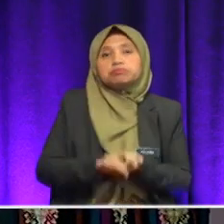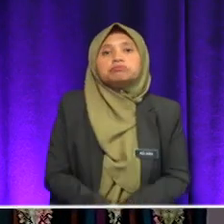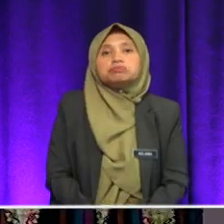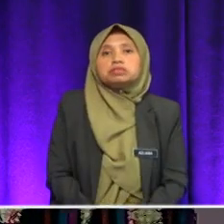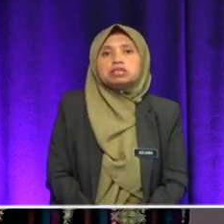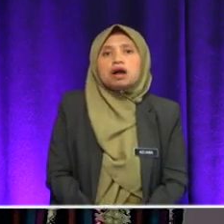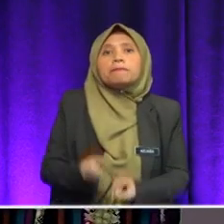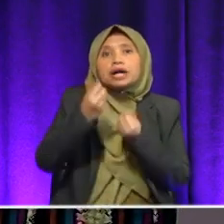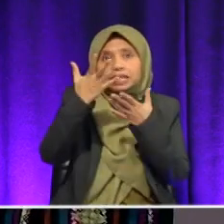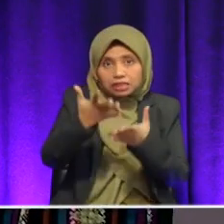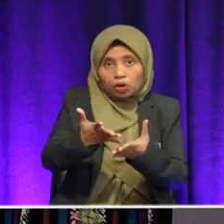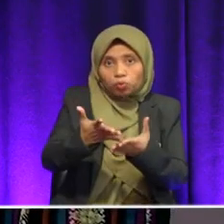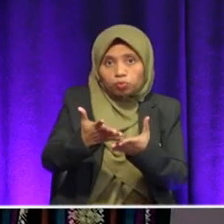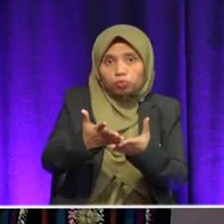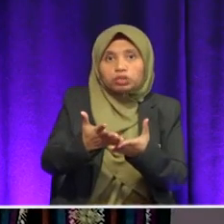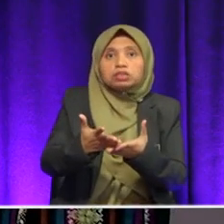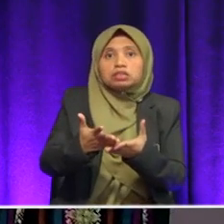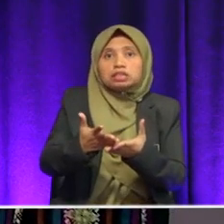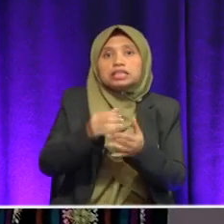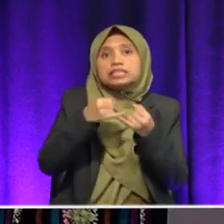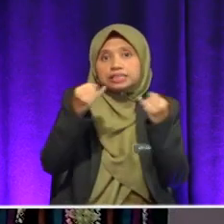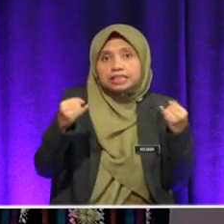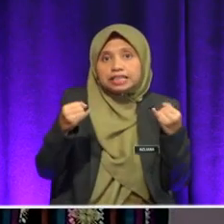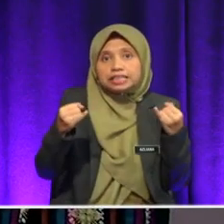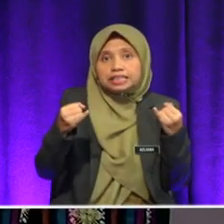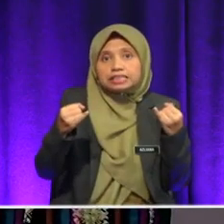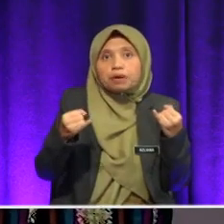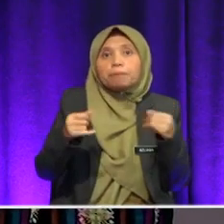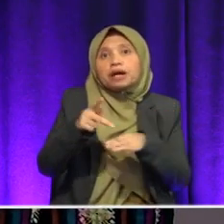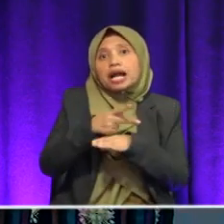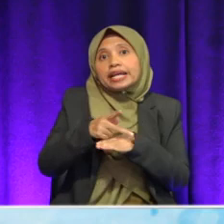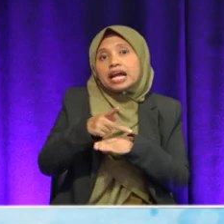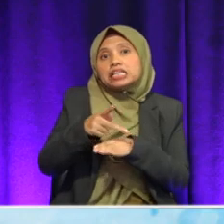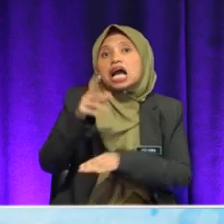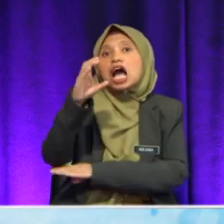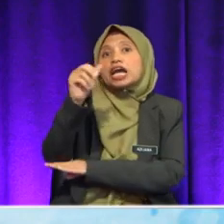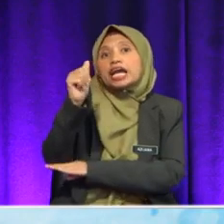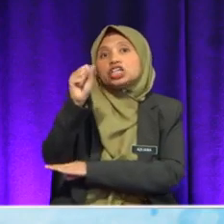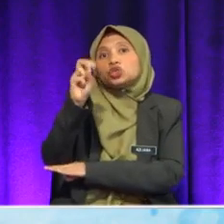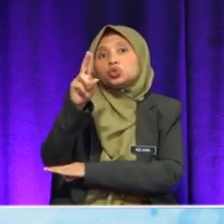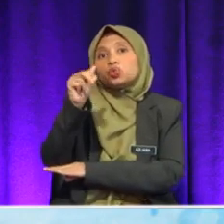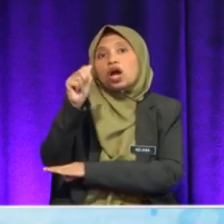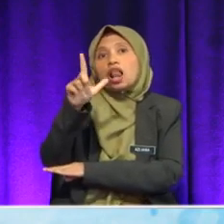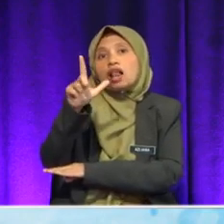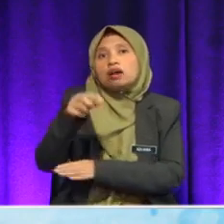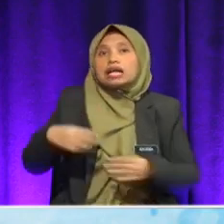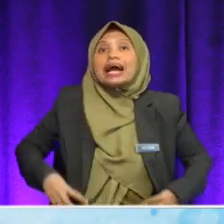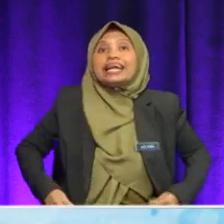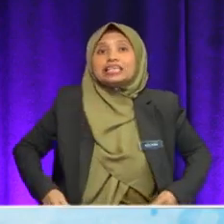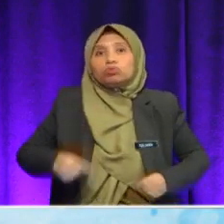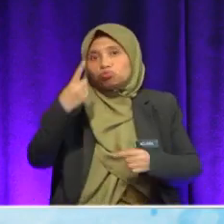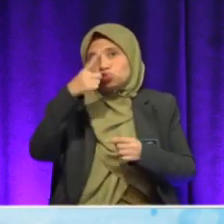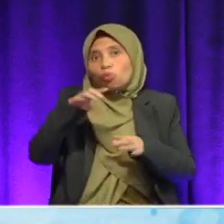Nyatakan tiga jenis pabrik yang sesuai untuk menghasilkan pakaian kecuali tiga jenis febrik yang sesuai